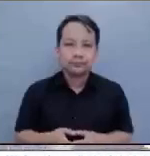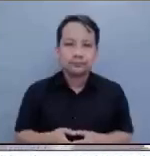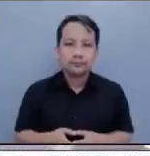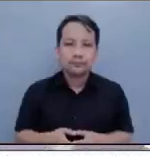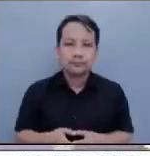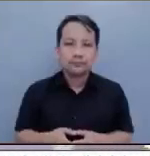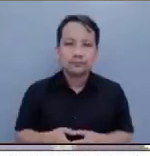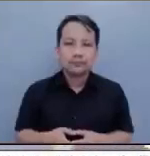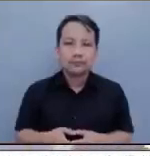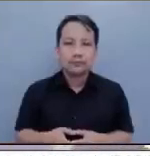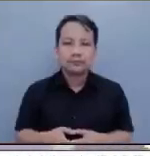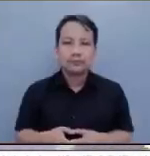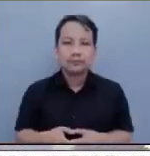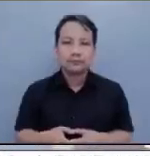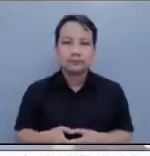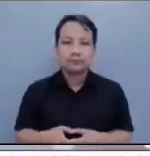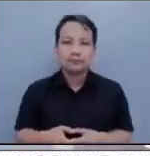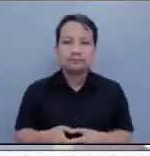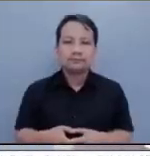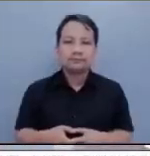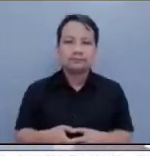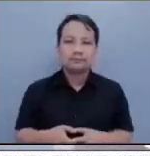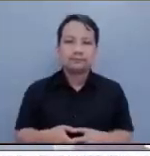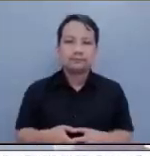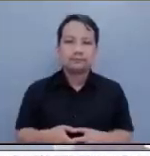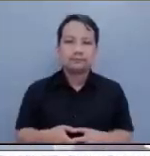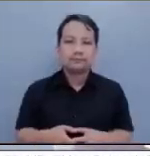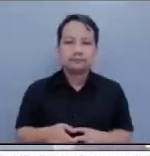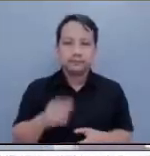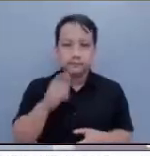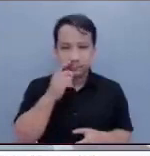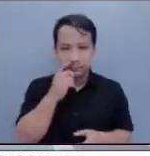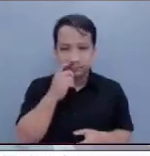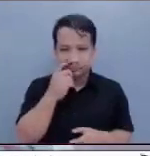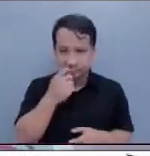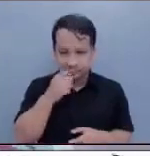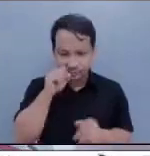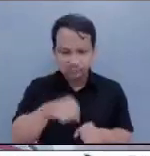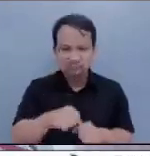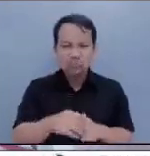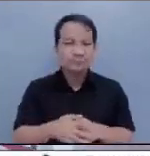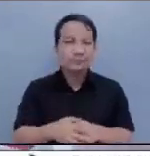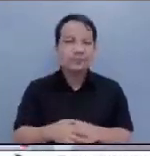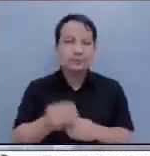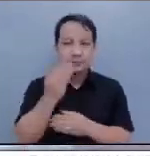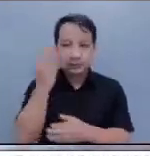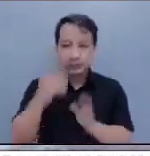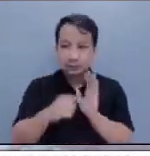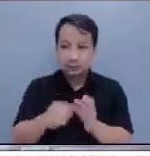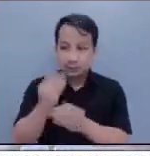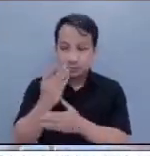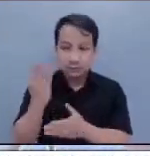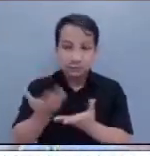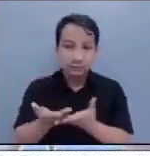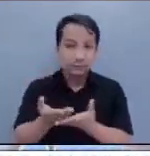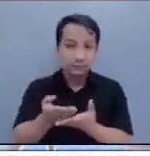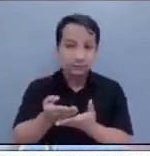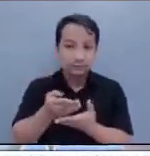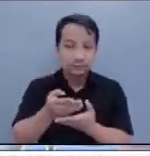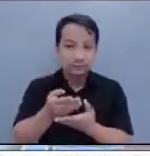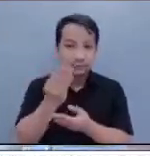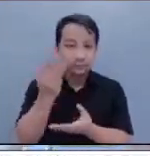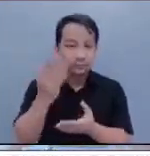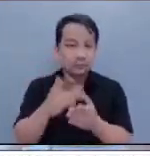Tiwala si President-elect Bongbong Marcos na kaya ng bansa na mas mapalago pa at mapabuti ang kalagayan